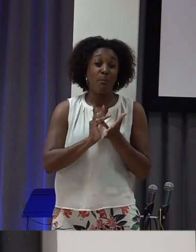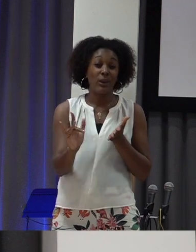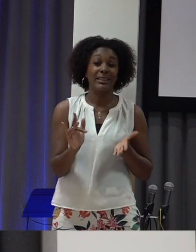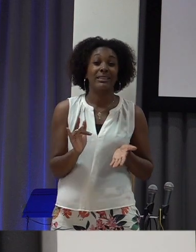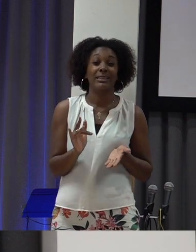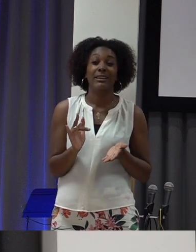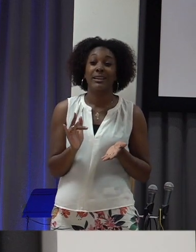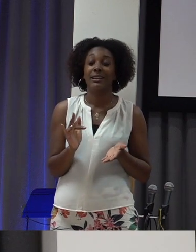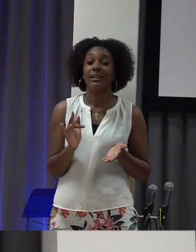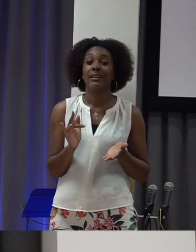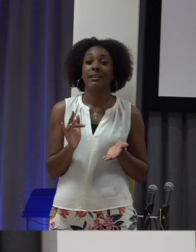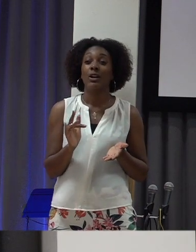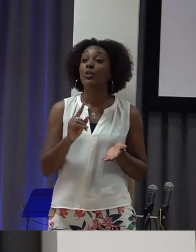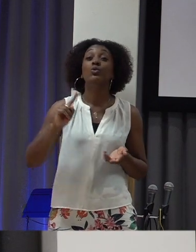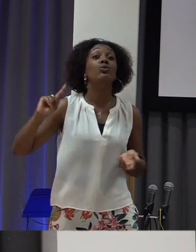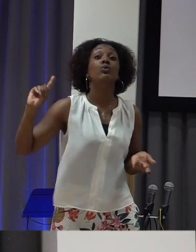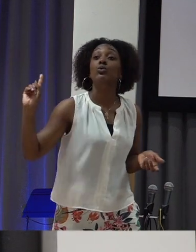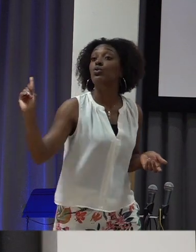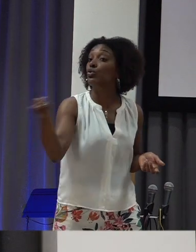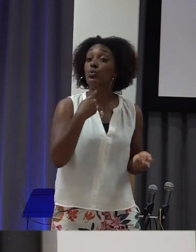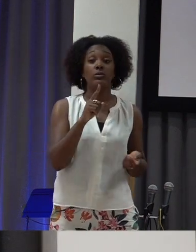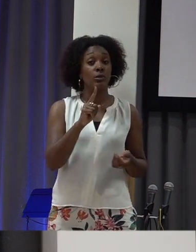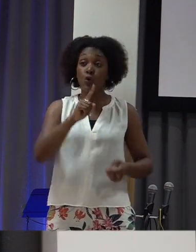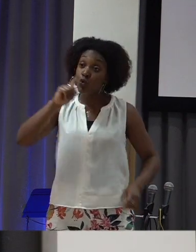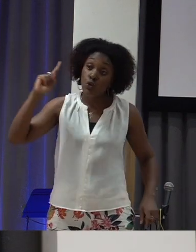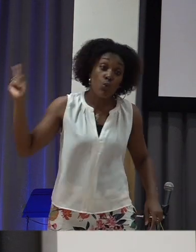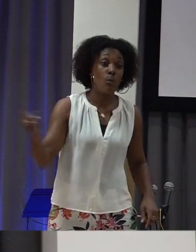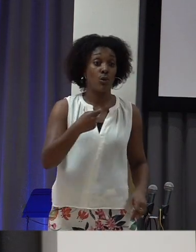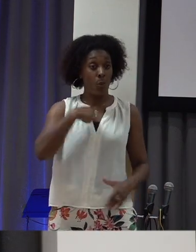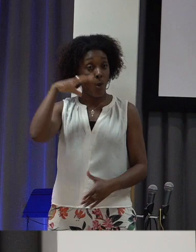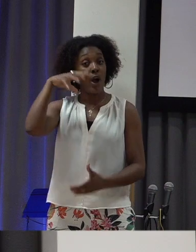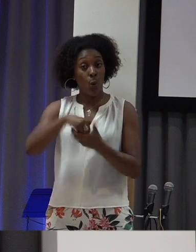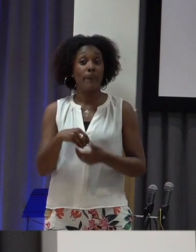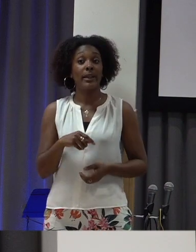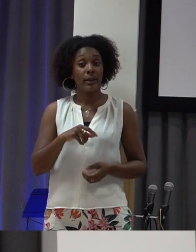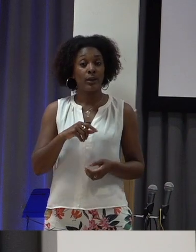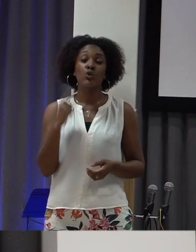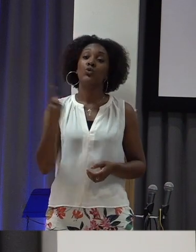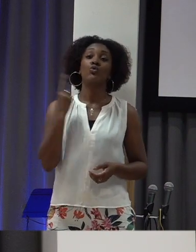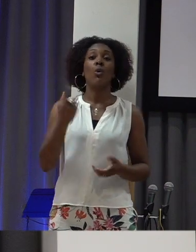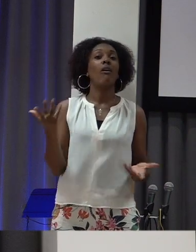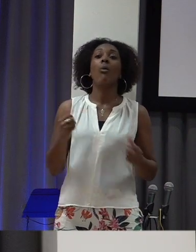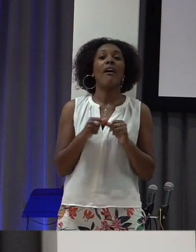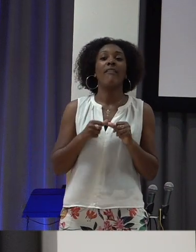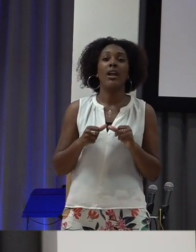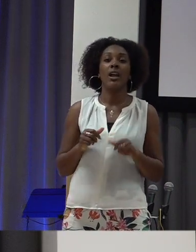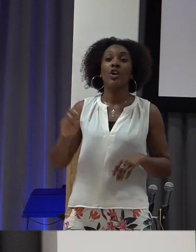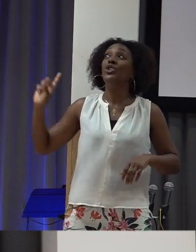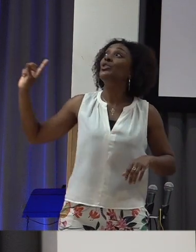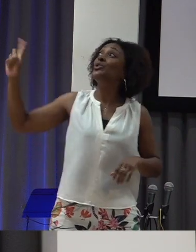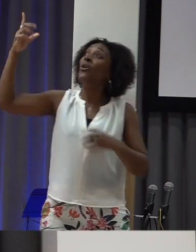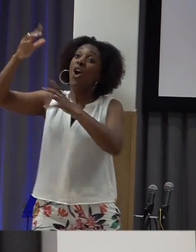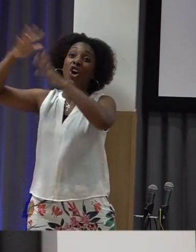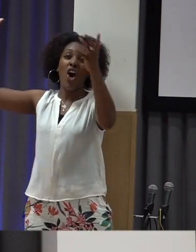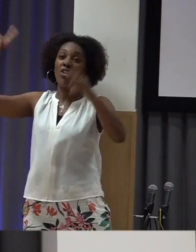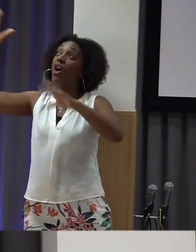Nous continuons tous, sans aucune exception, à ramener Dieu à notre propre dimension.